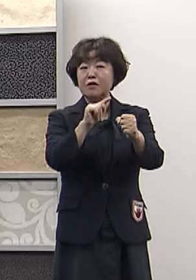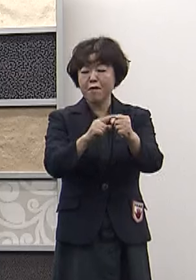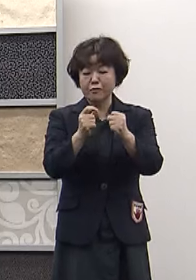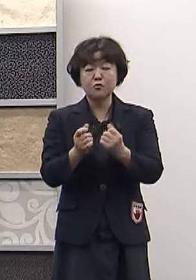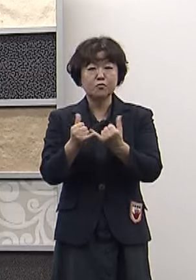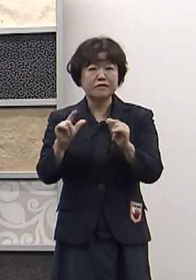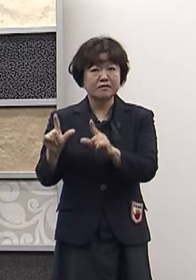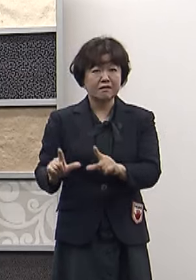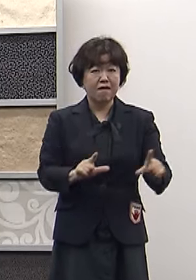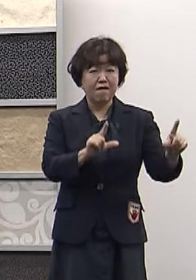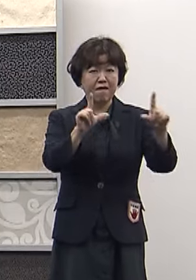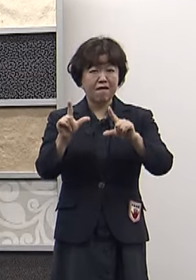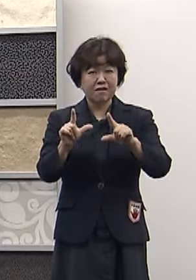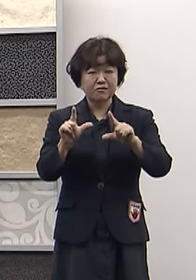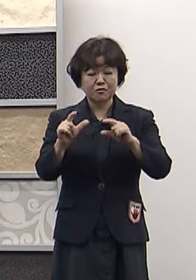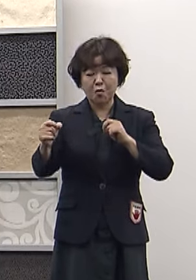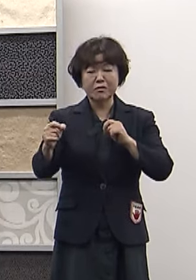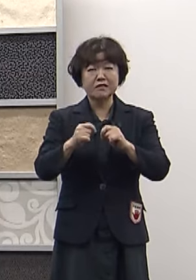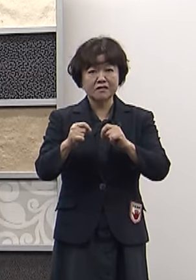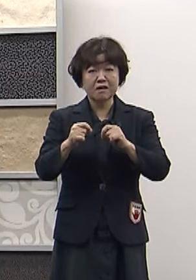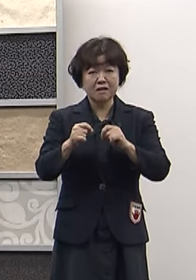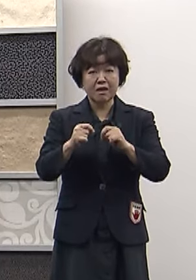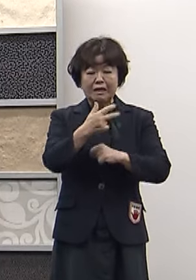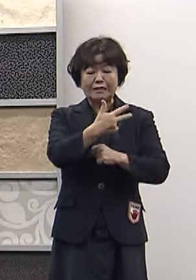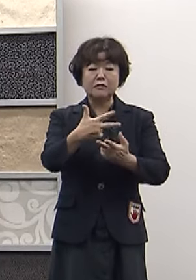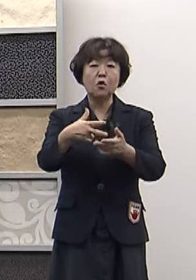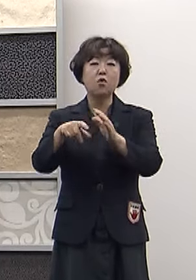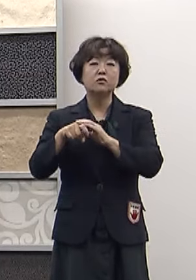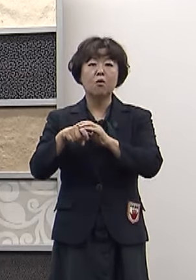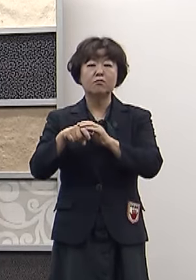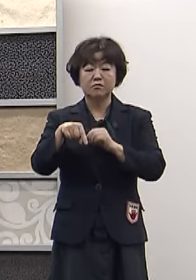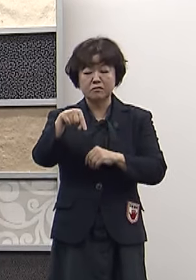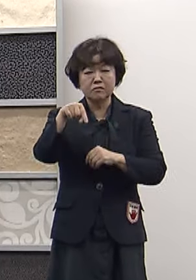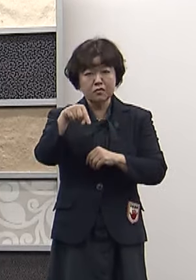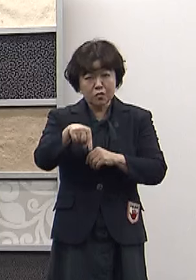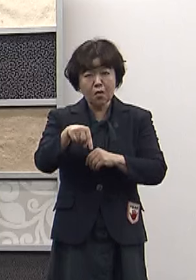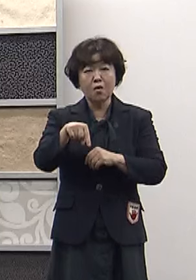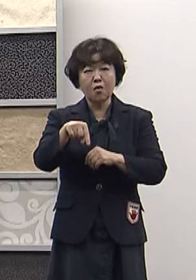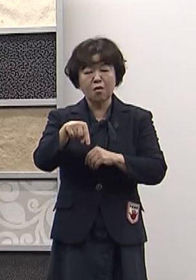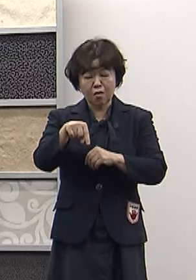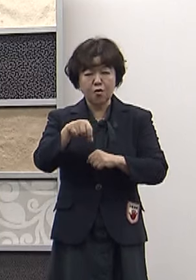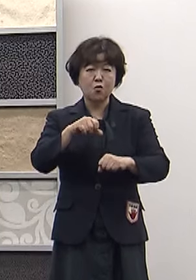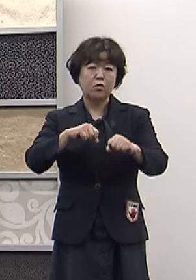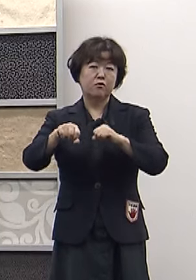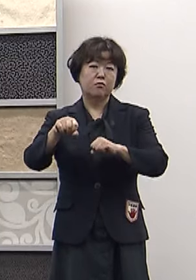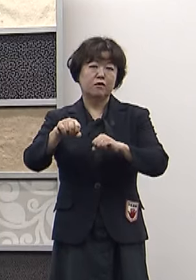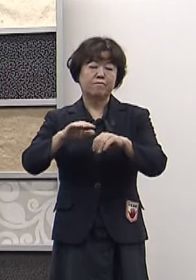生活に最も身近な行政機関であります、市町村